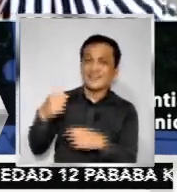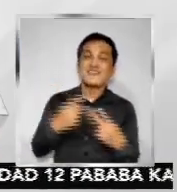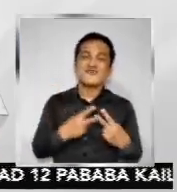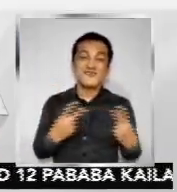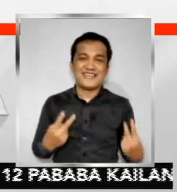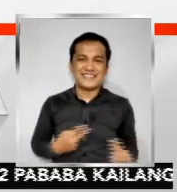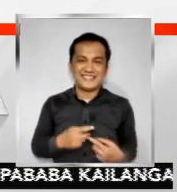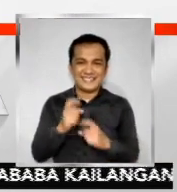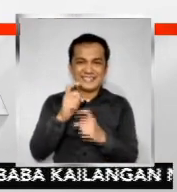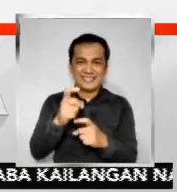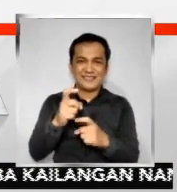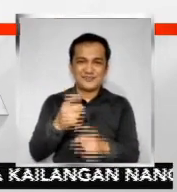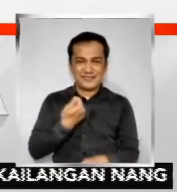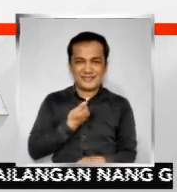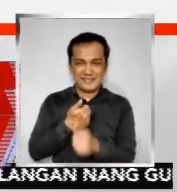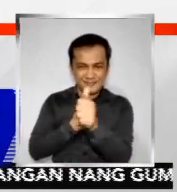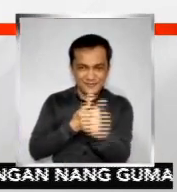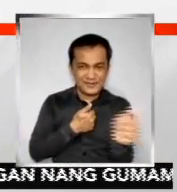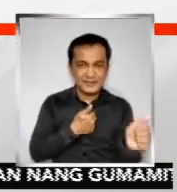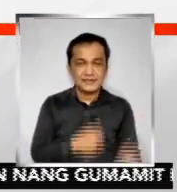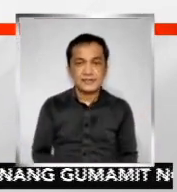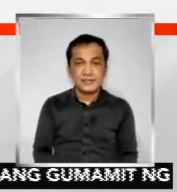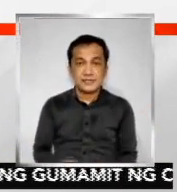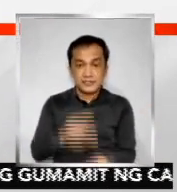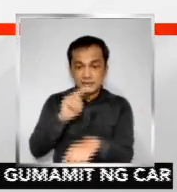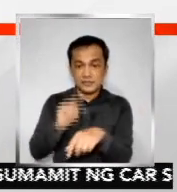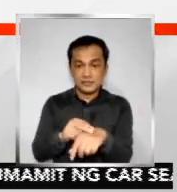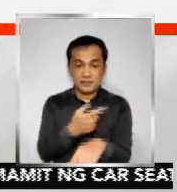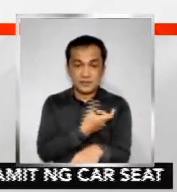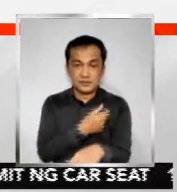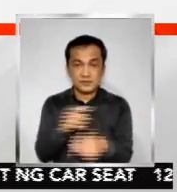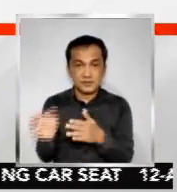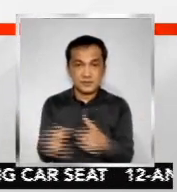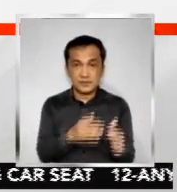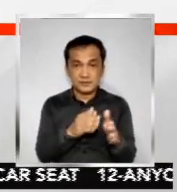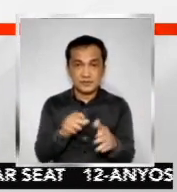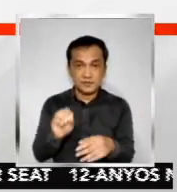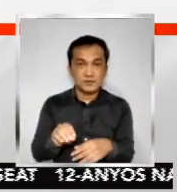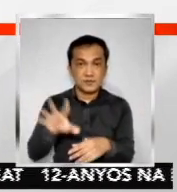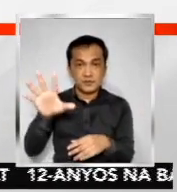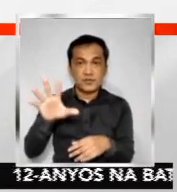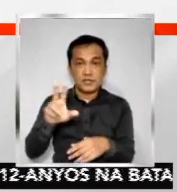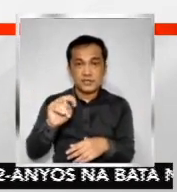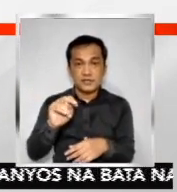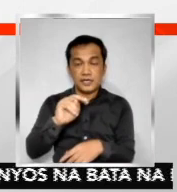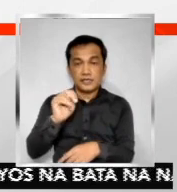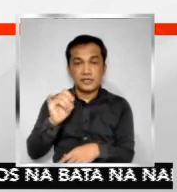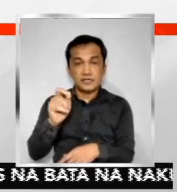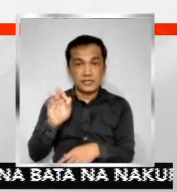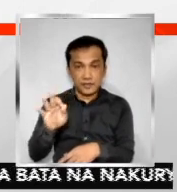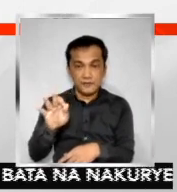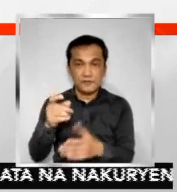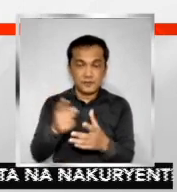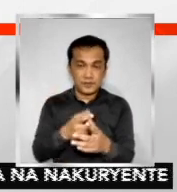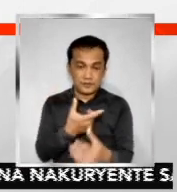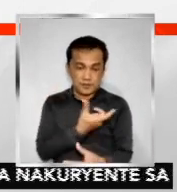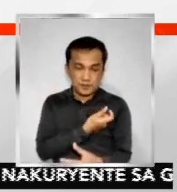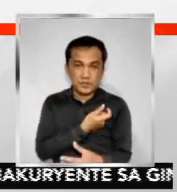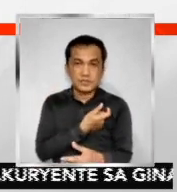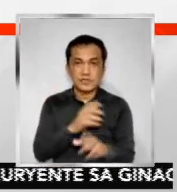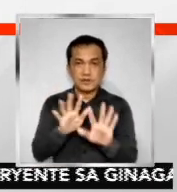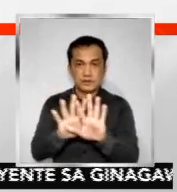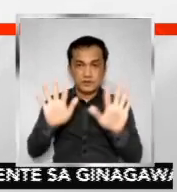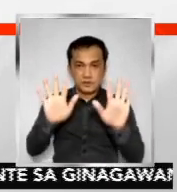sarili. Sa National Vaccination Plan na isinapubliko ng National Task Force, unang babakunahan ang mga frontline healthcare